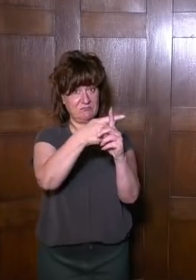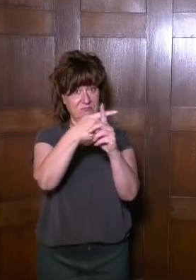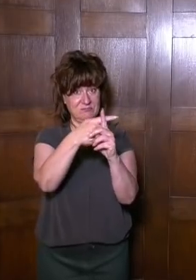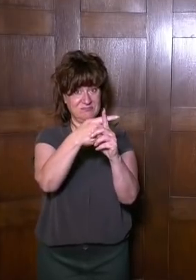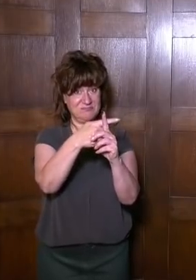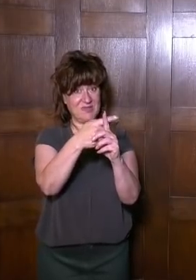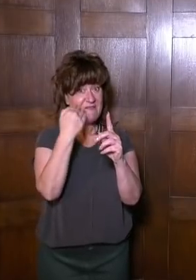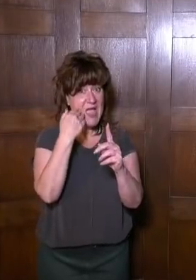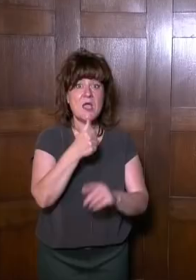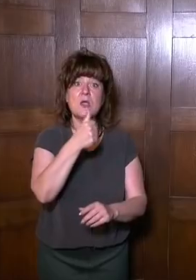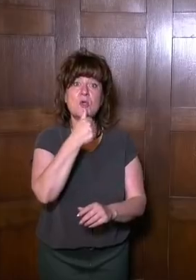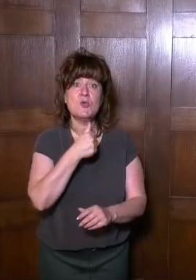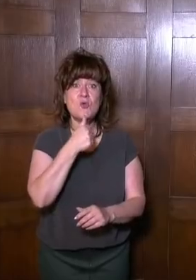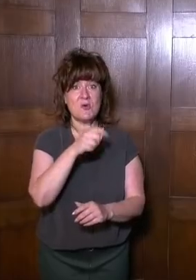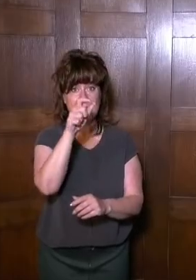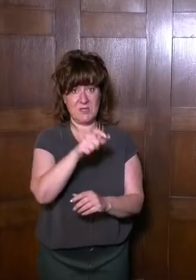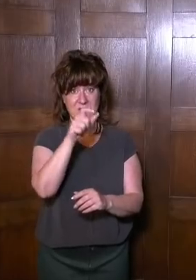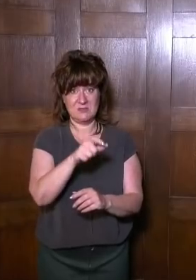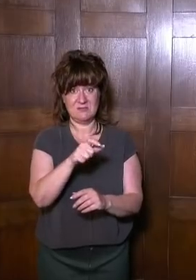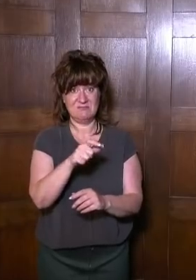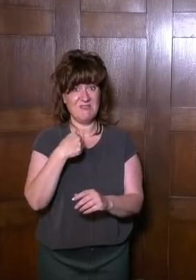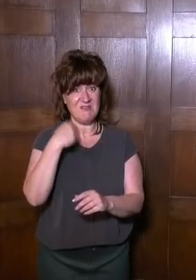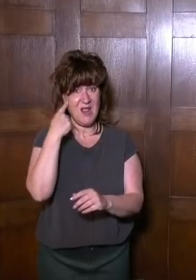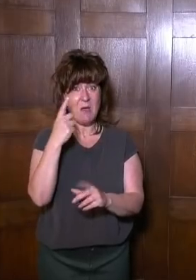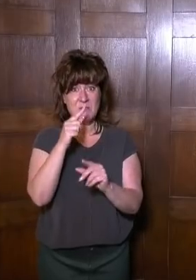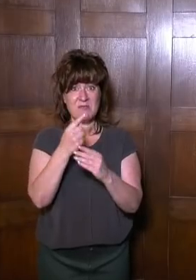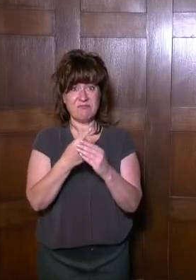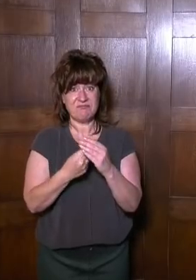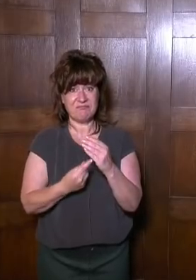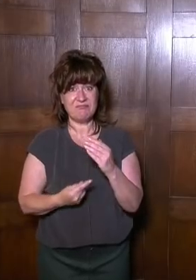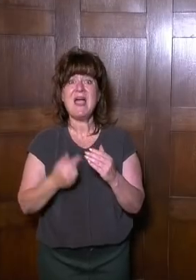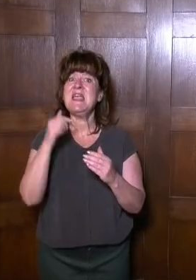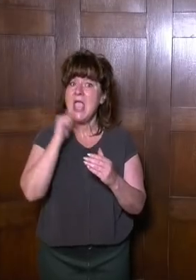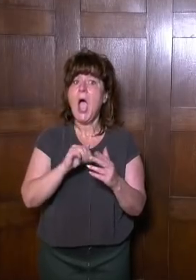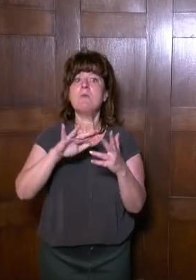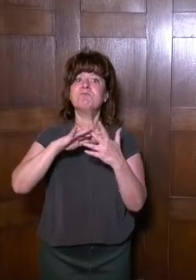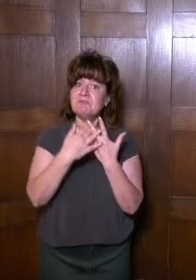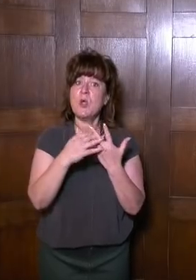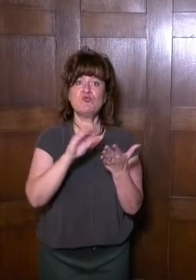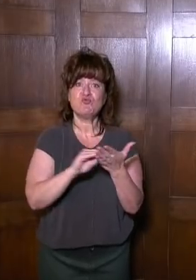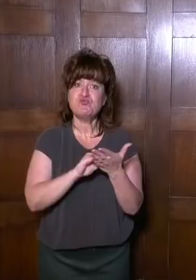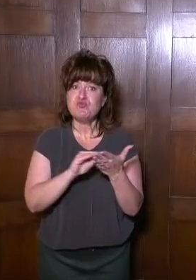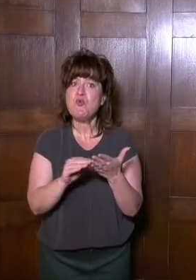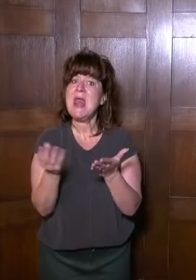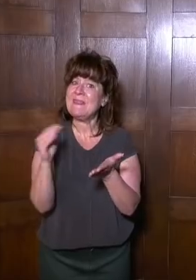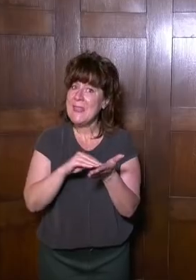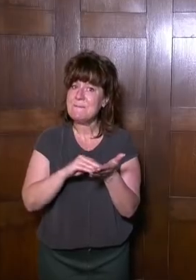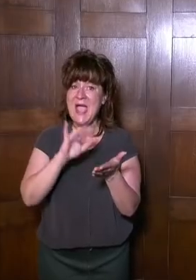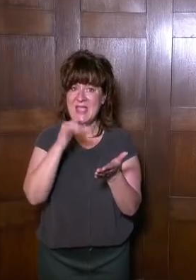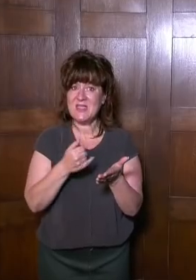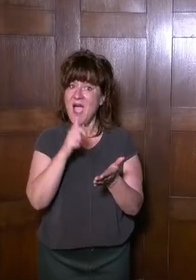Menschen. Ich glaube, sie gehen ein bisschen verloren. Wir haben sie nur in dem Kontext von Schule oder in anderen. Aber das ist